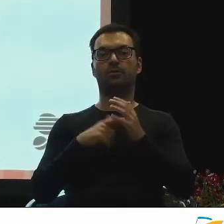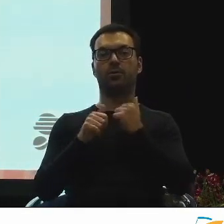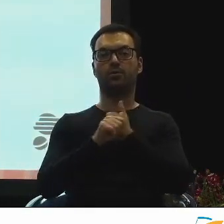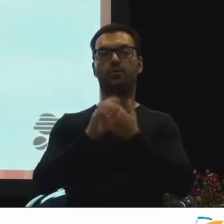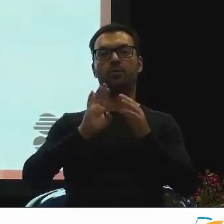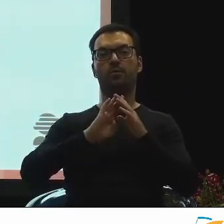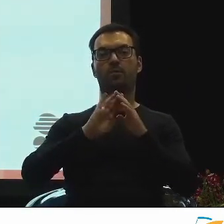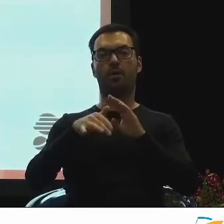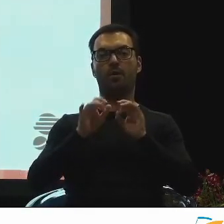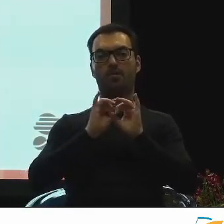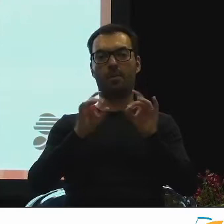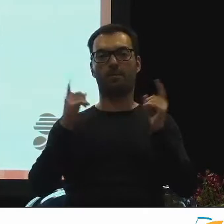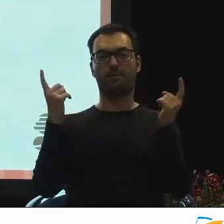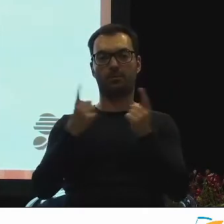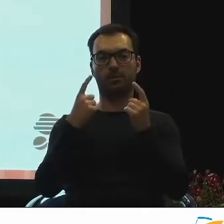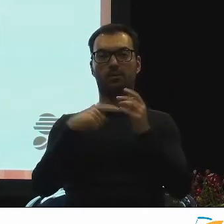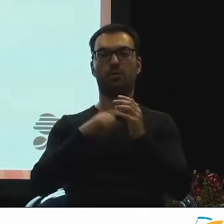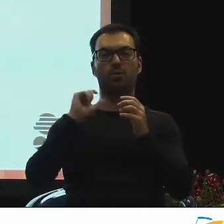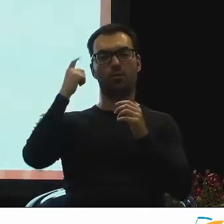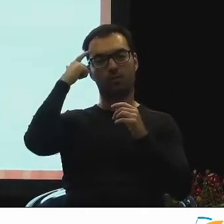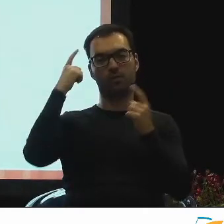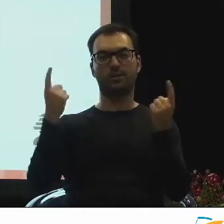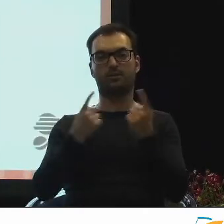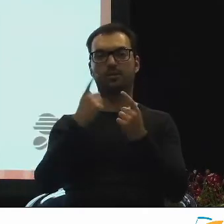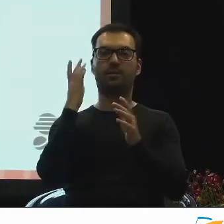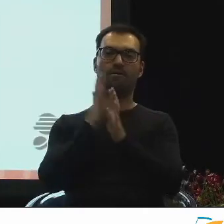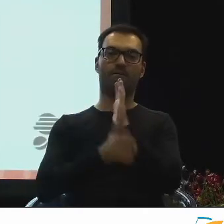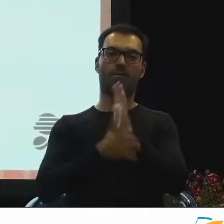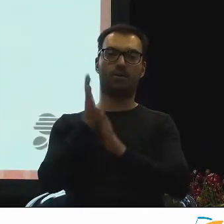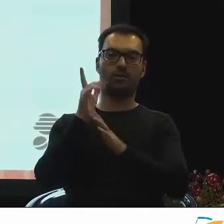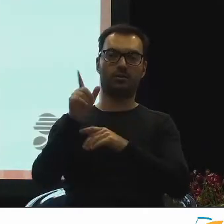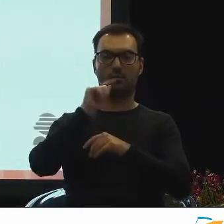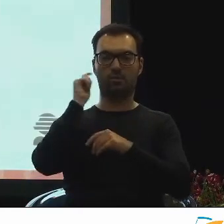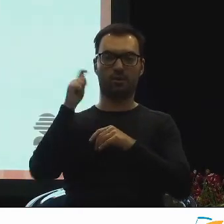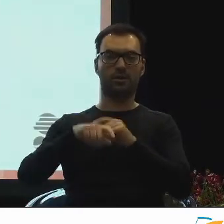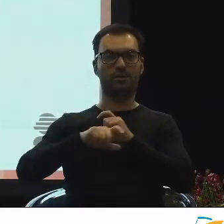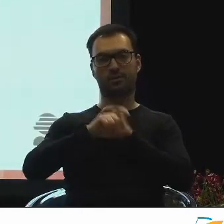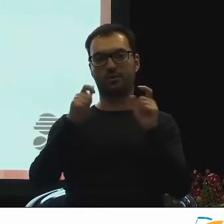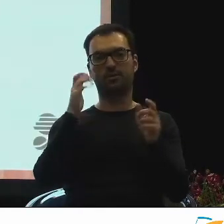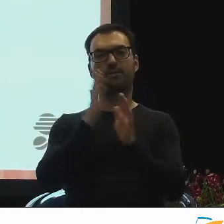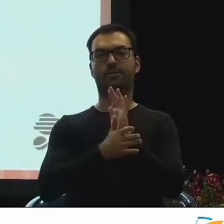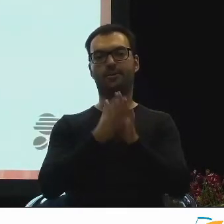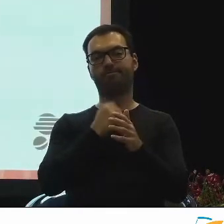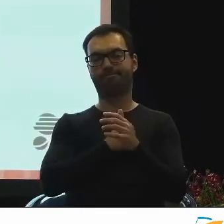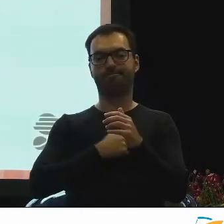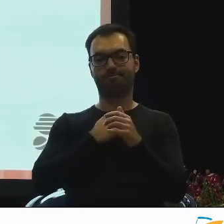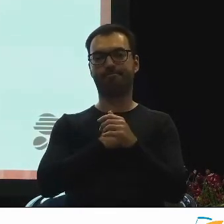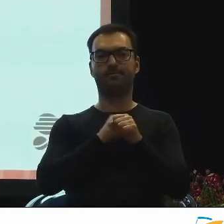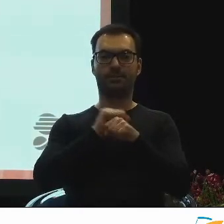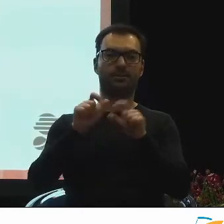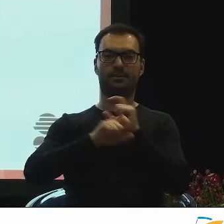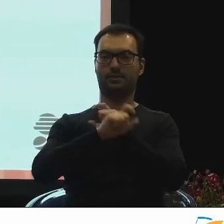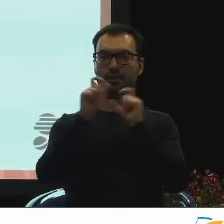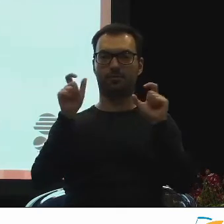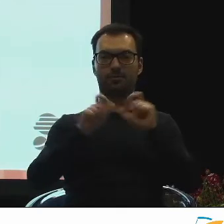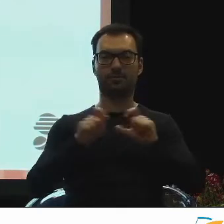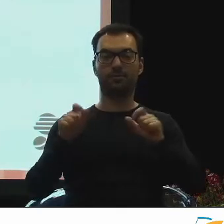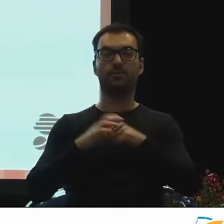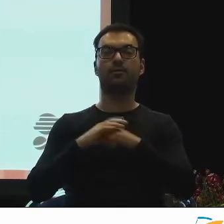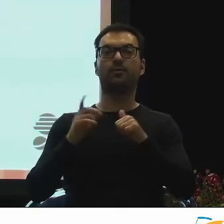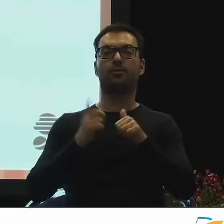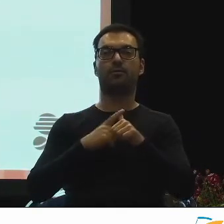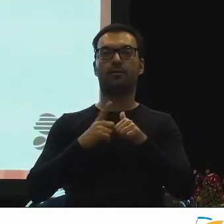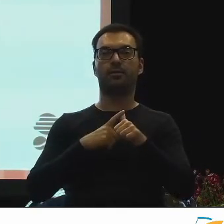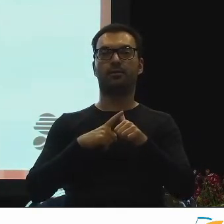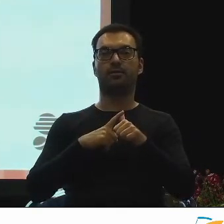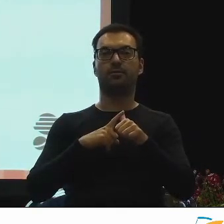sytuację popandemiczną, a przede wszystkim sytuację wojny, która cały czas niestety trwa. Po